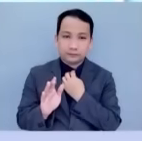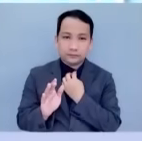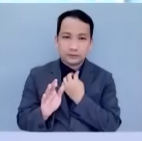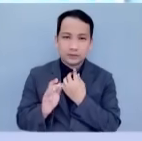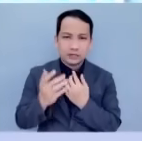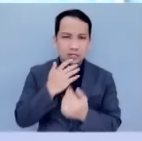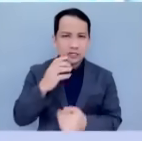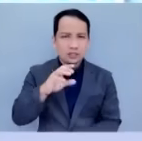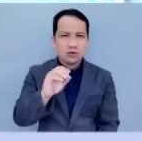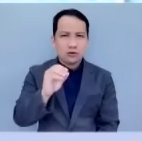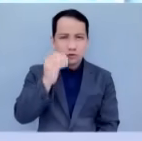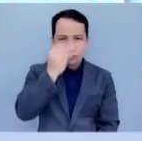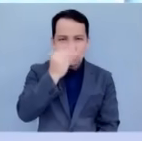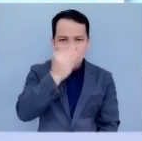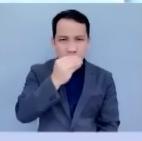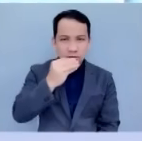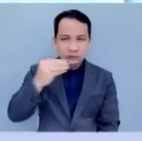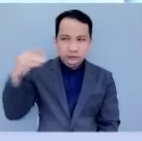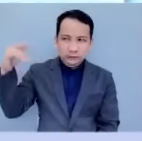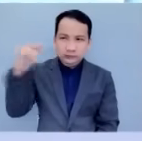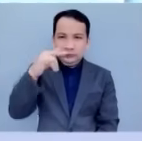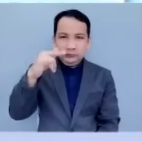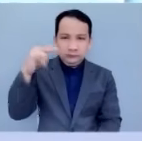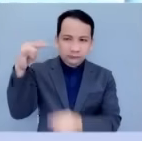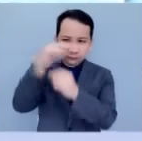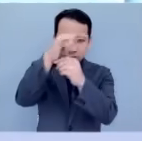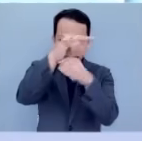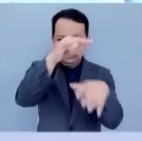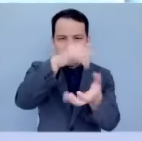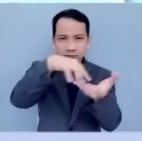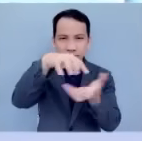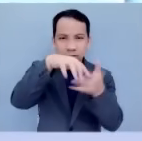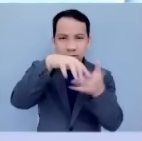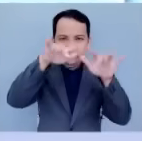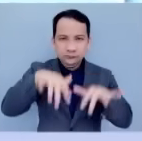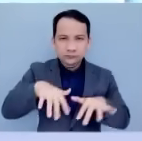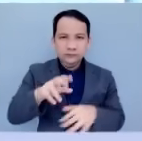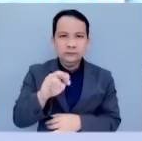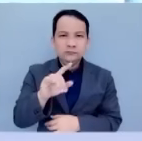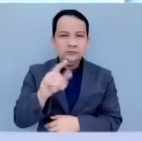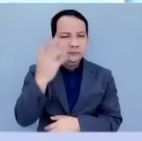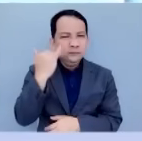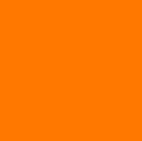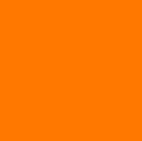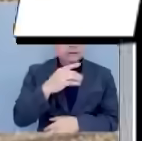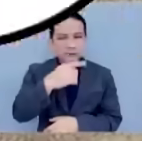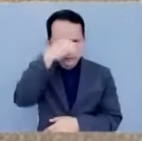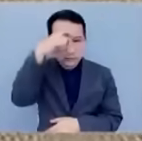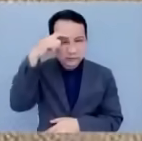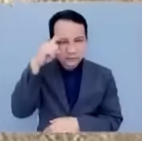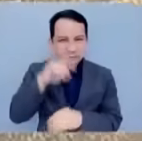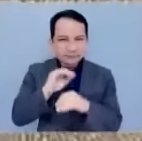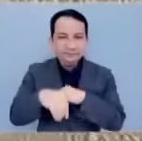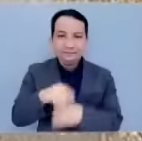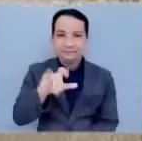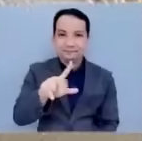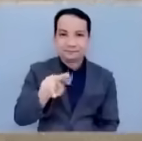tagtuyot sa probinsya na dulot ng El Nino. Nasa frontline na balitang yan, si Gerard de la Peña.